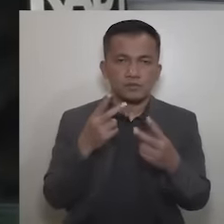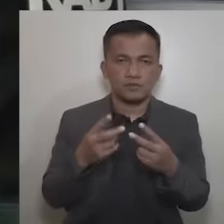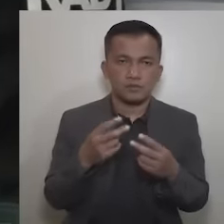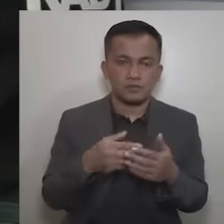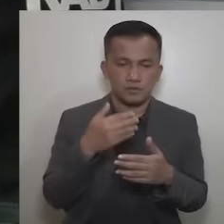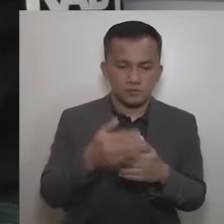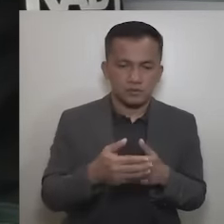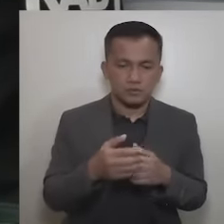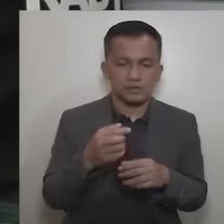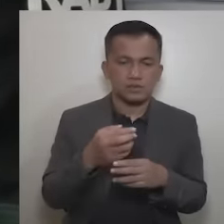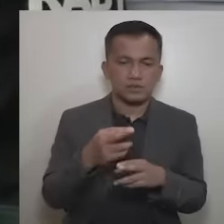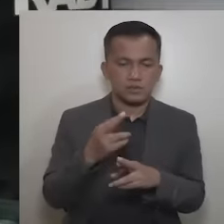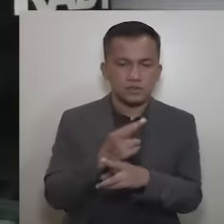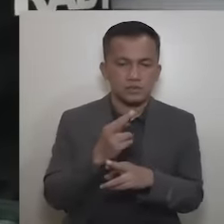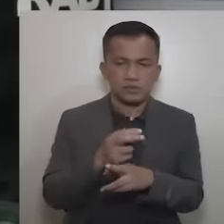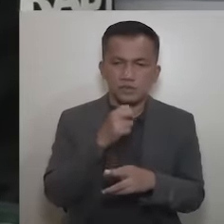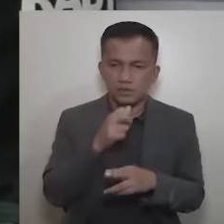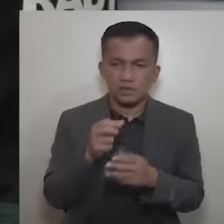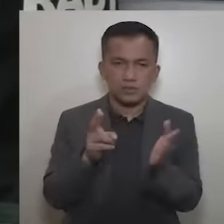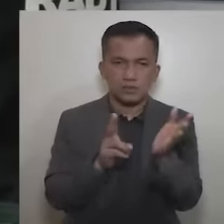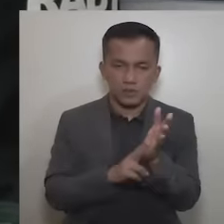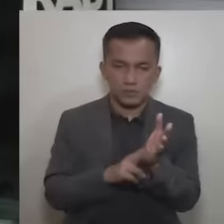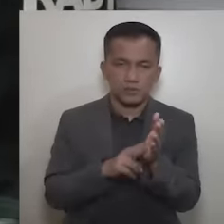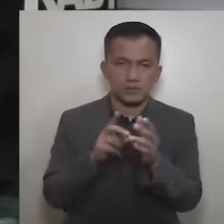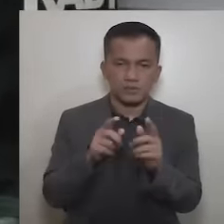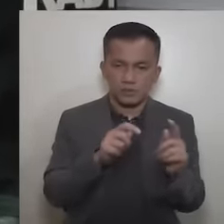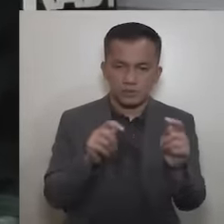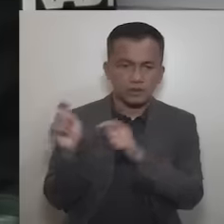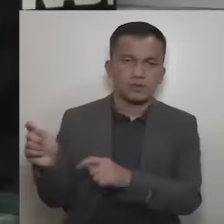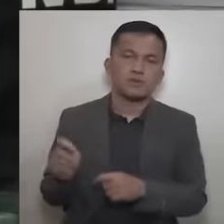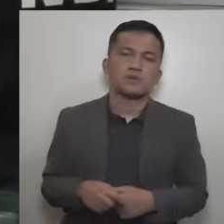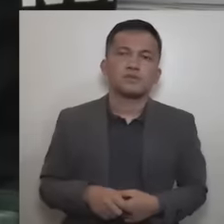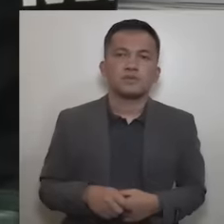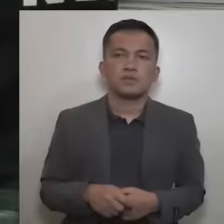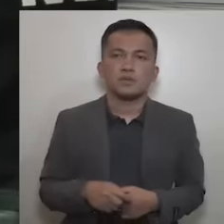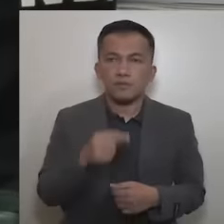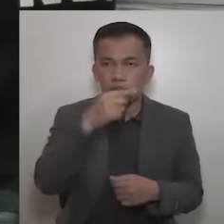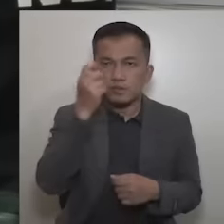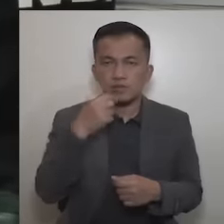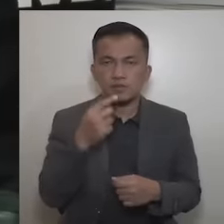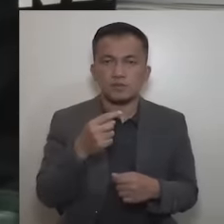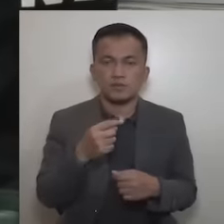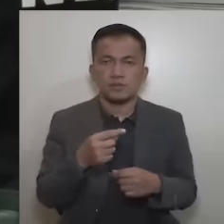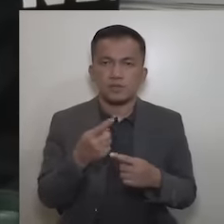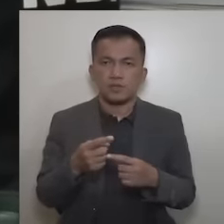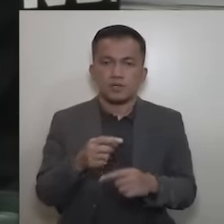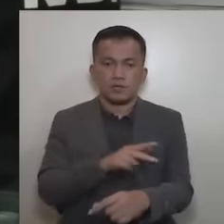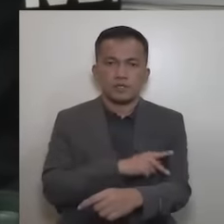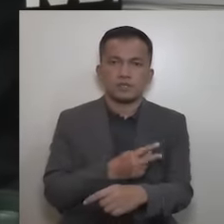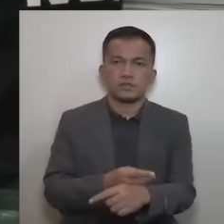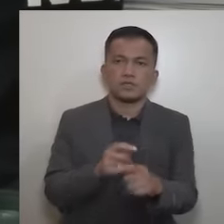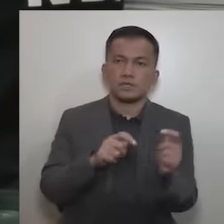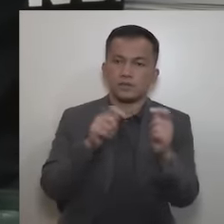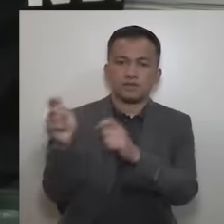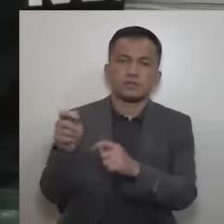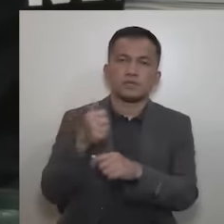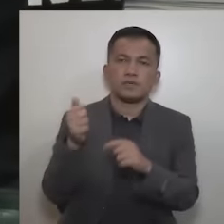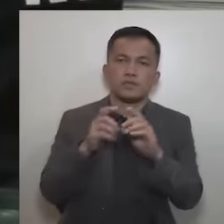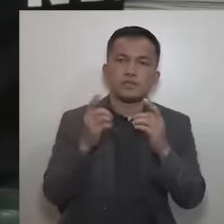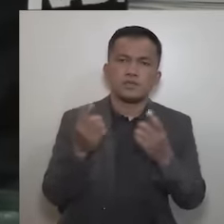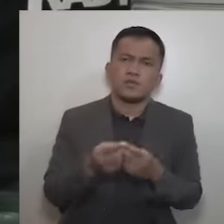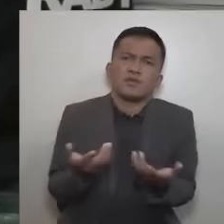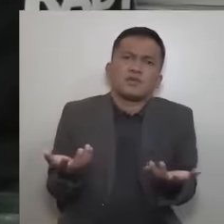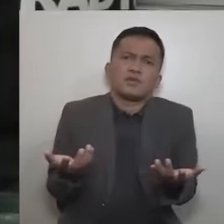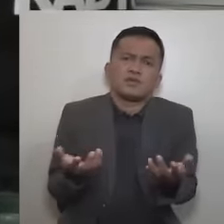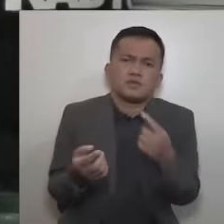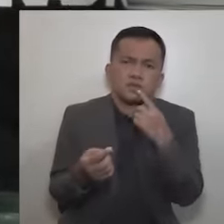makita ng mga susunod na regular. Pag hindi kayo pumirma, ililipat ko kayo. Kasi may kapangyarihan ako na ilipat kayo sa ibang department.